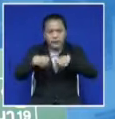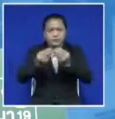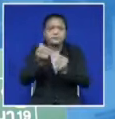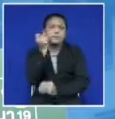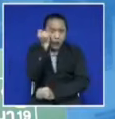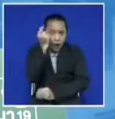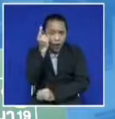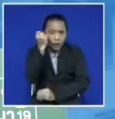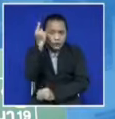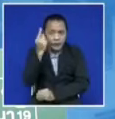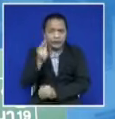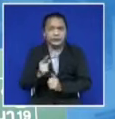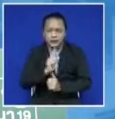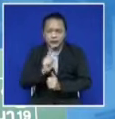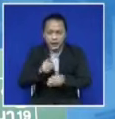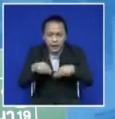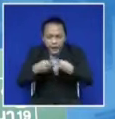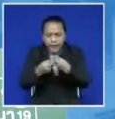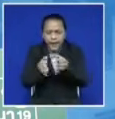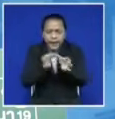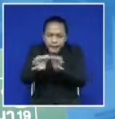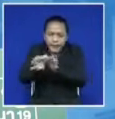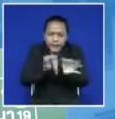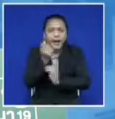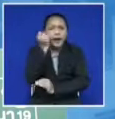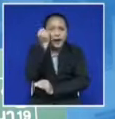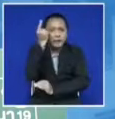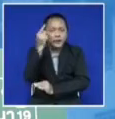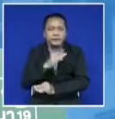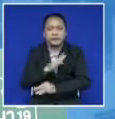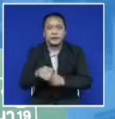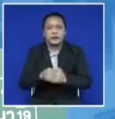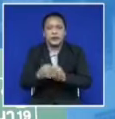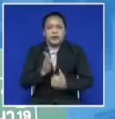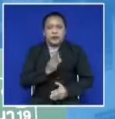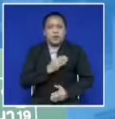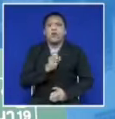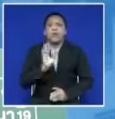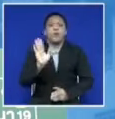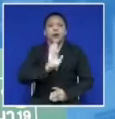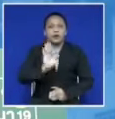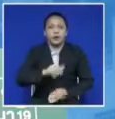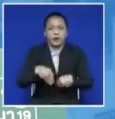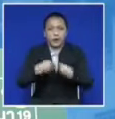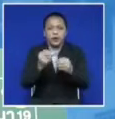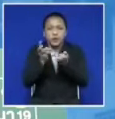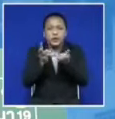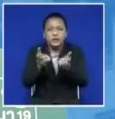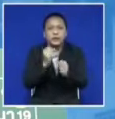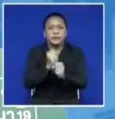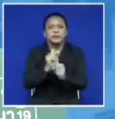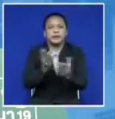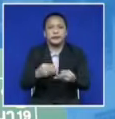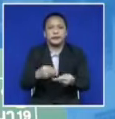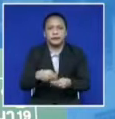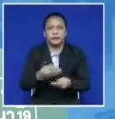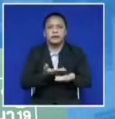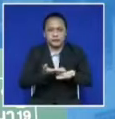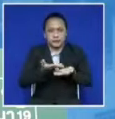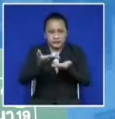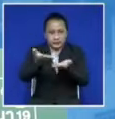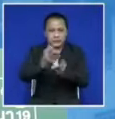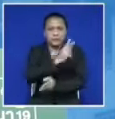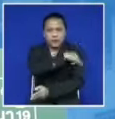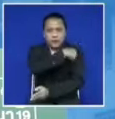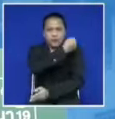แล้วก็จะได้เข้าใจให้ดีนะครับจะได้ไม่ต้องตระหนกไปมากนะก็เราจะต้องทำยังไงบ้างครับขอเรียนเชิญคุ